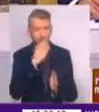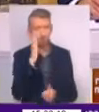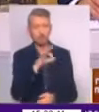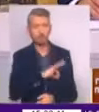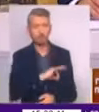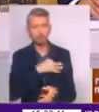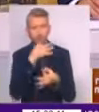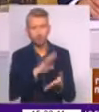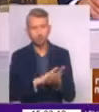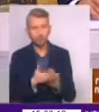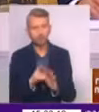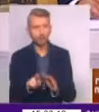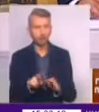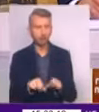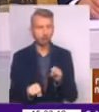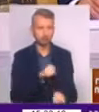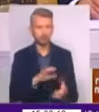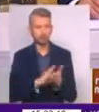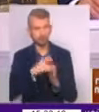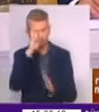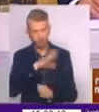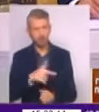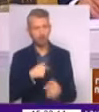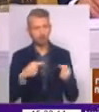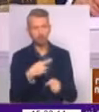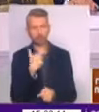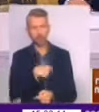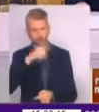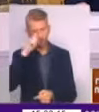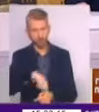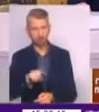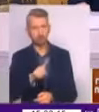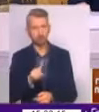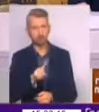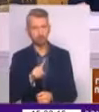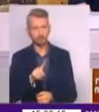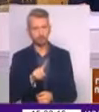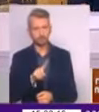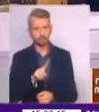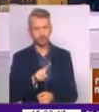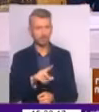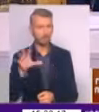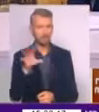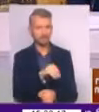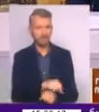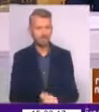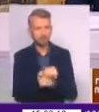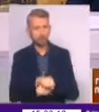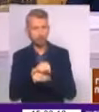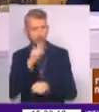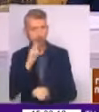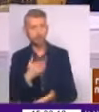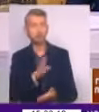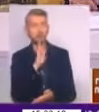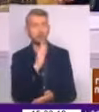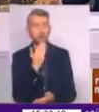використовувати будь-яку ситуацію для розхитування ситуації в країні. Я точно для себе знаю, що всі революції в Україні, якщо пані питає, чи